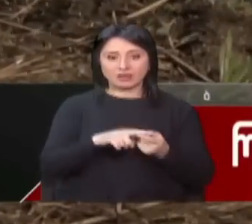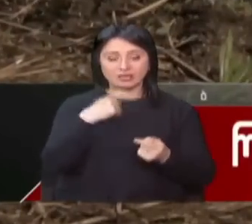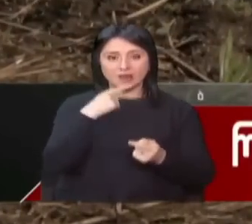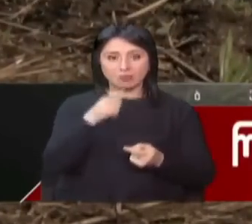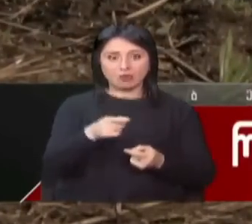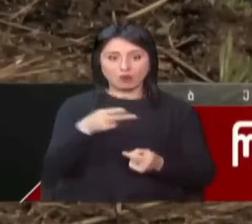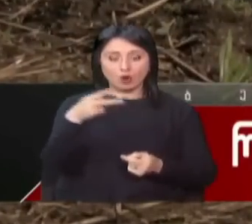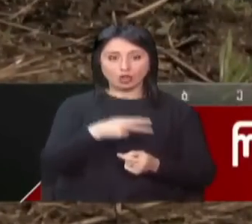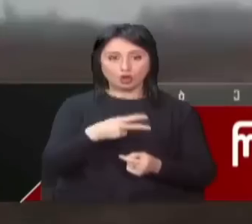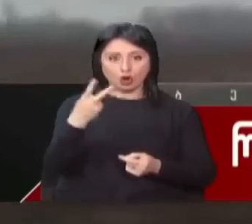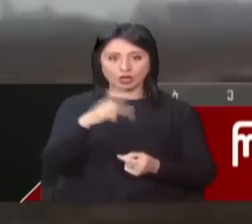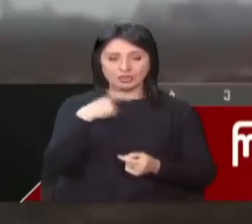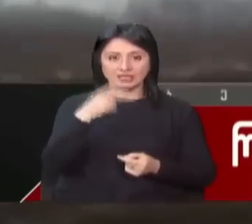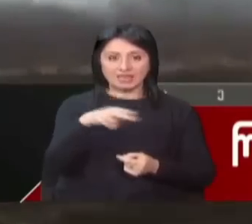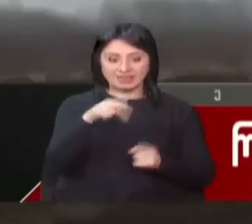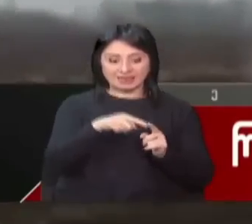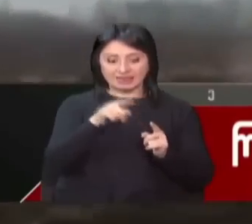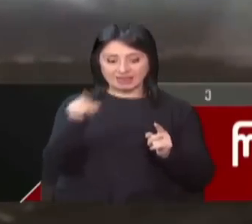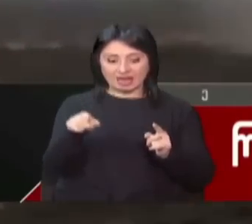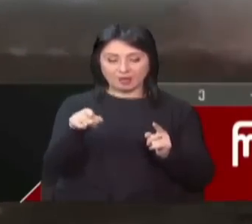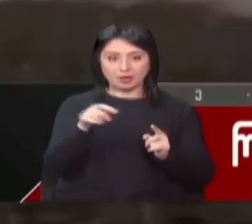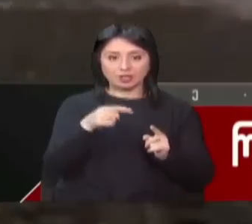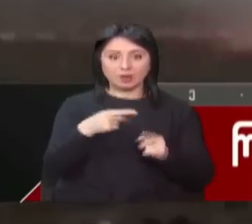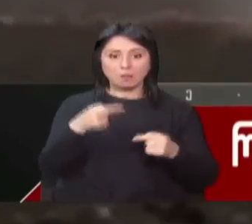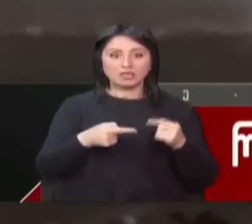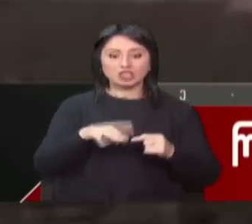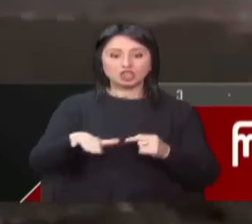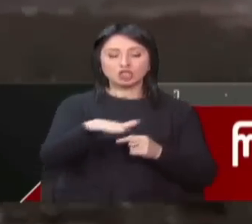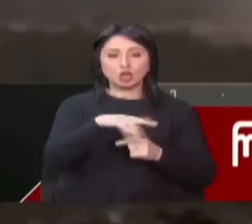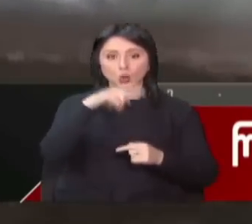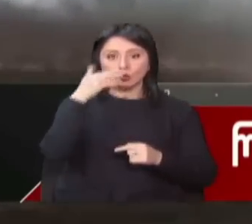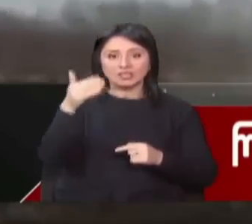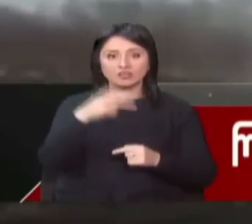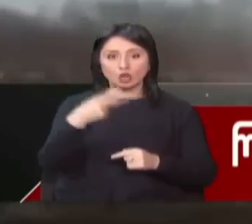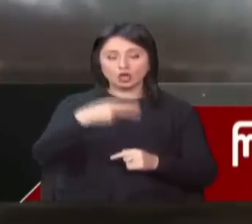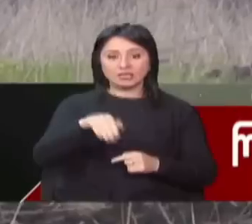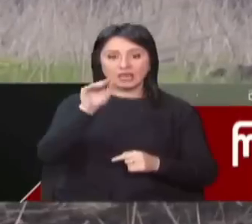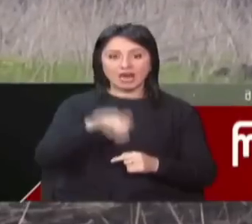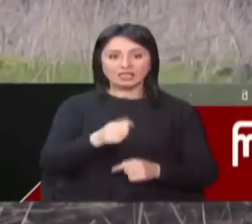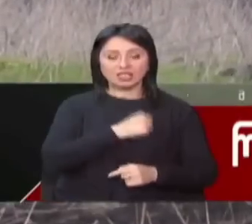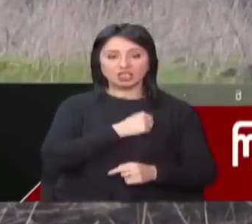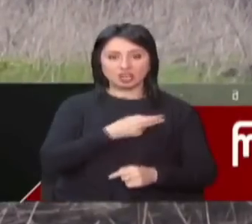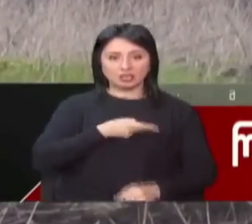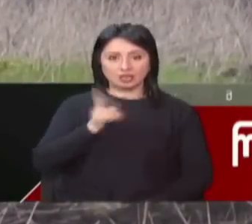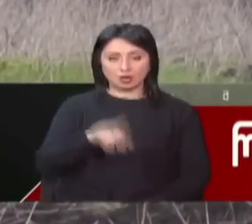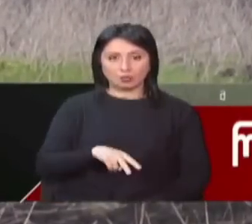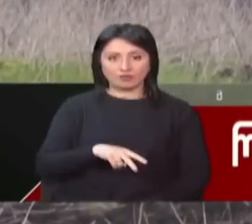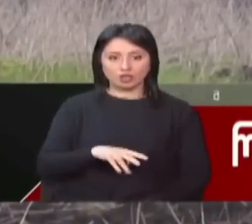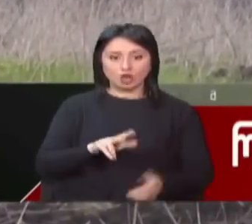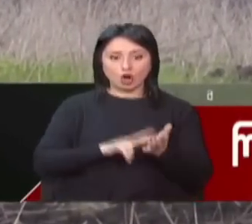uqeba 2022 qlis dekembridan moqolebuli brzolis svelze rusetis mkhares 20000-amde mebrzoli daiqoba